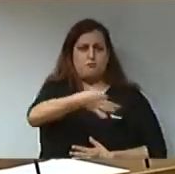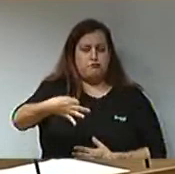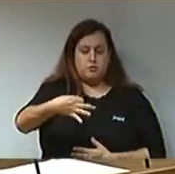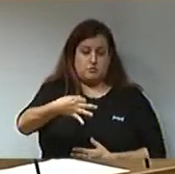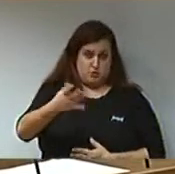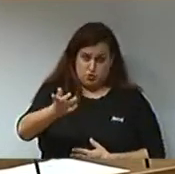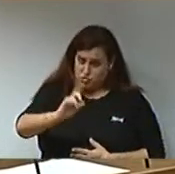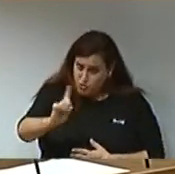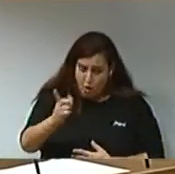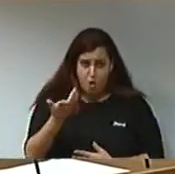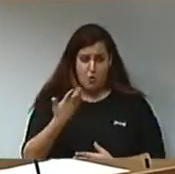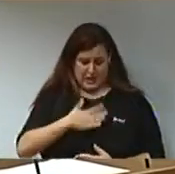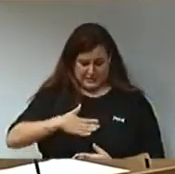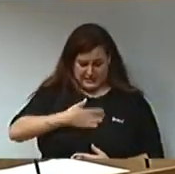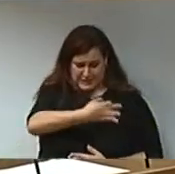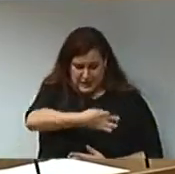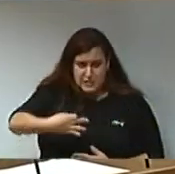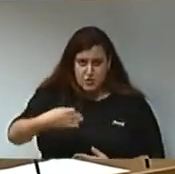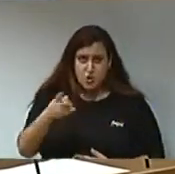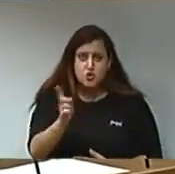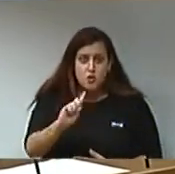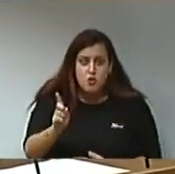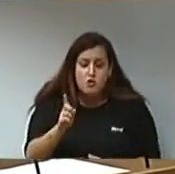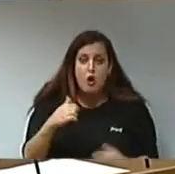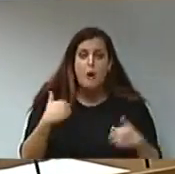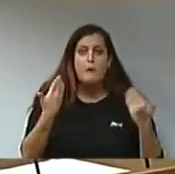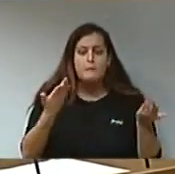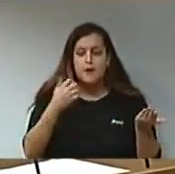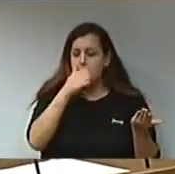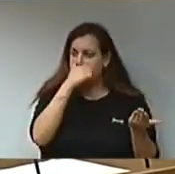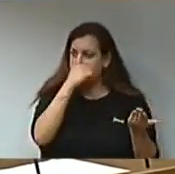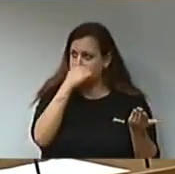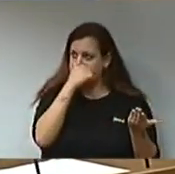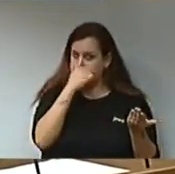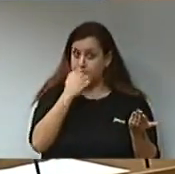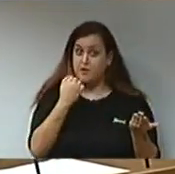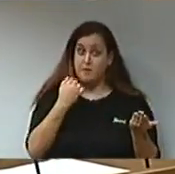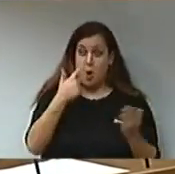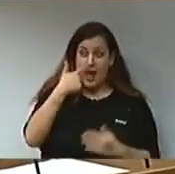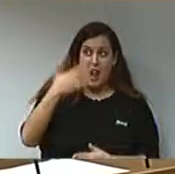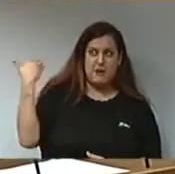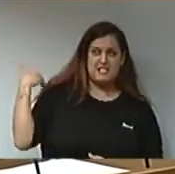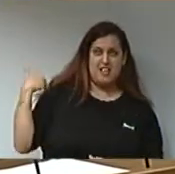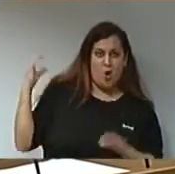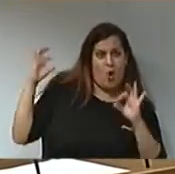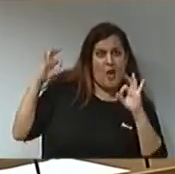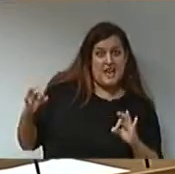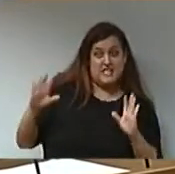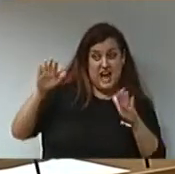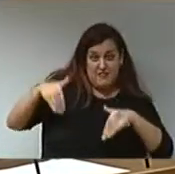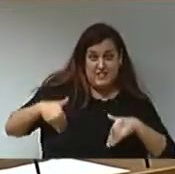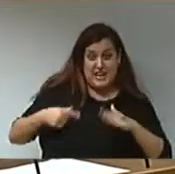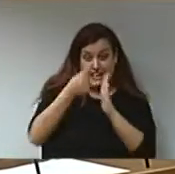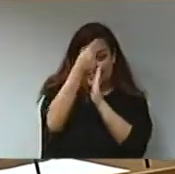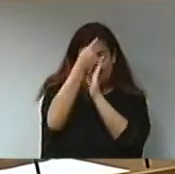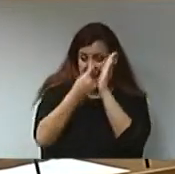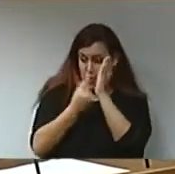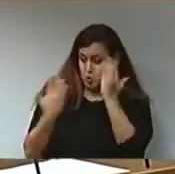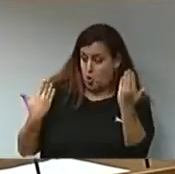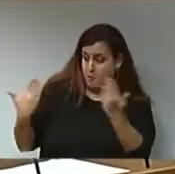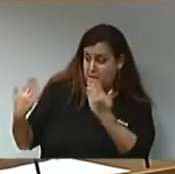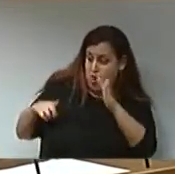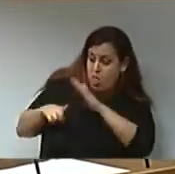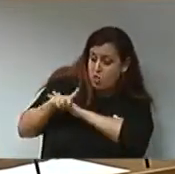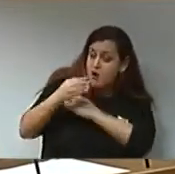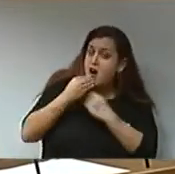satisfet. En absolut. El que passa és que venim d'on venim. I si tots els indicadors estan millors de quan vostès